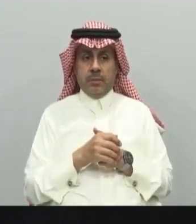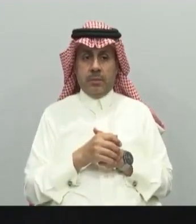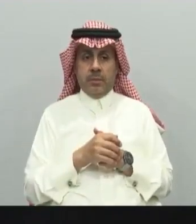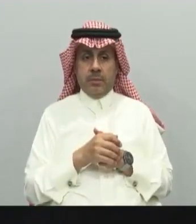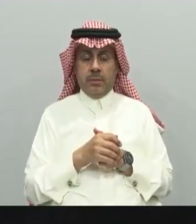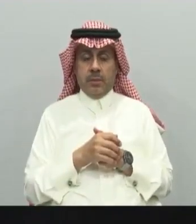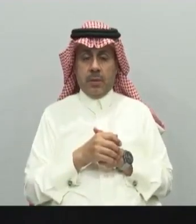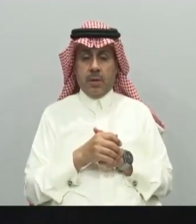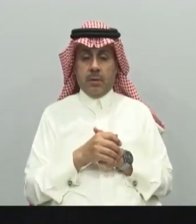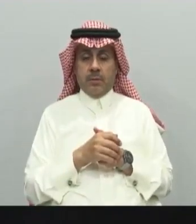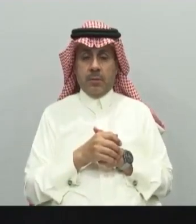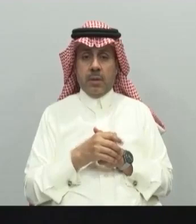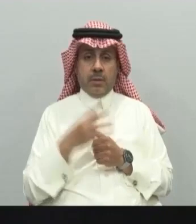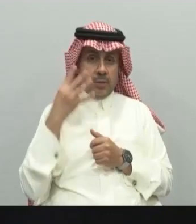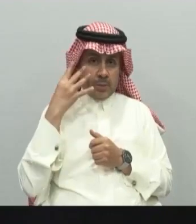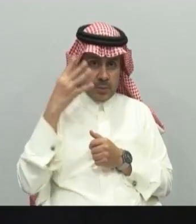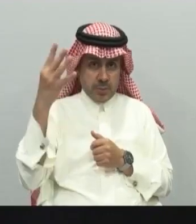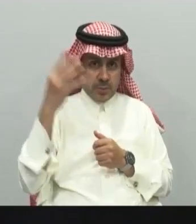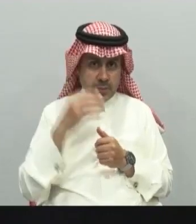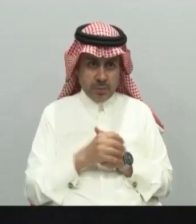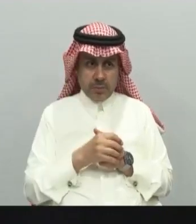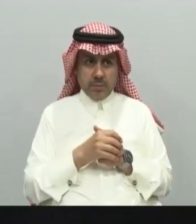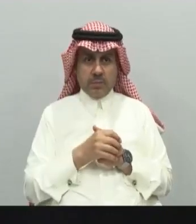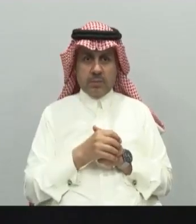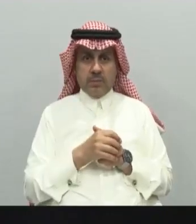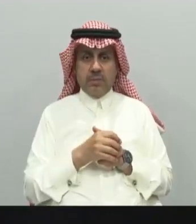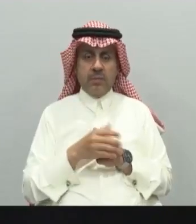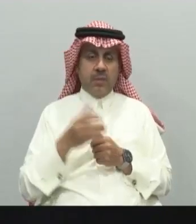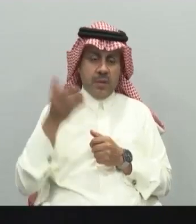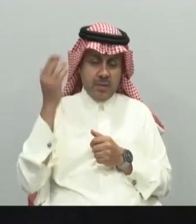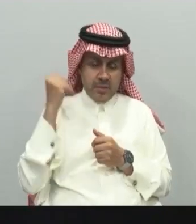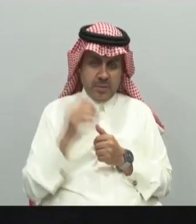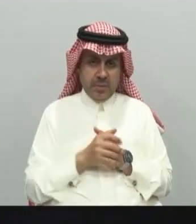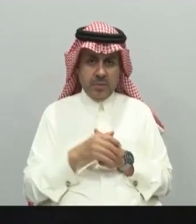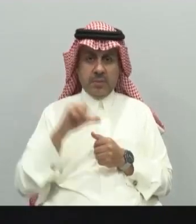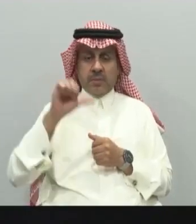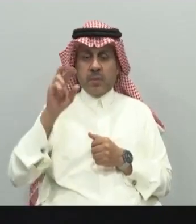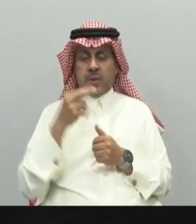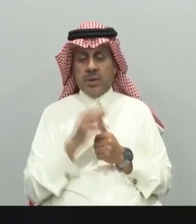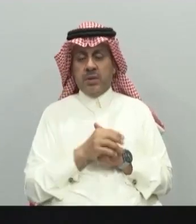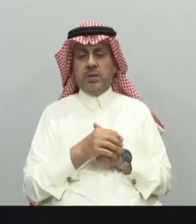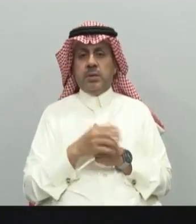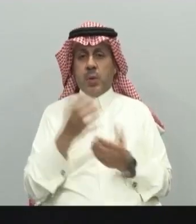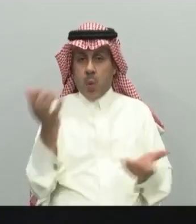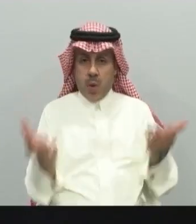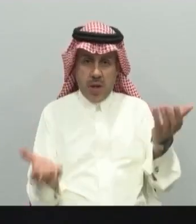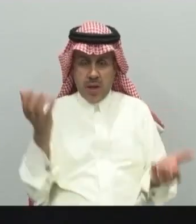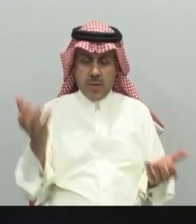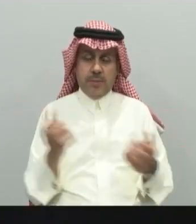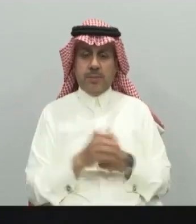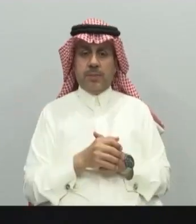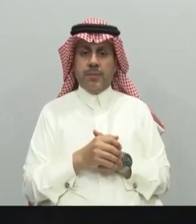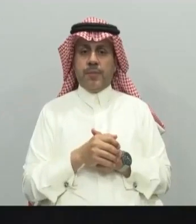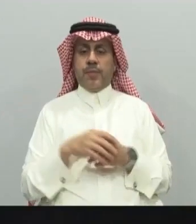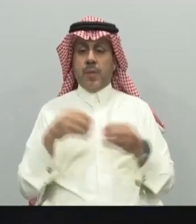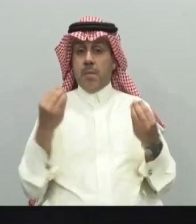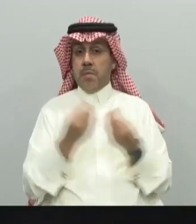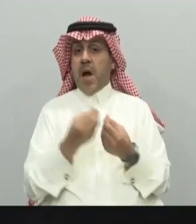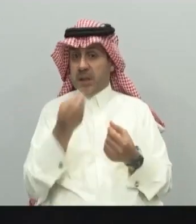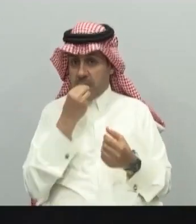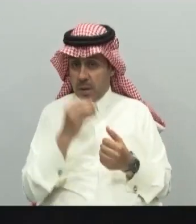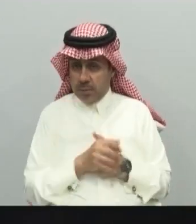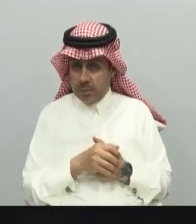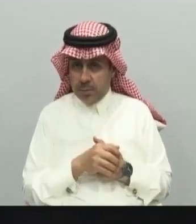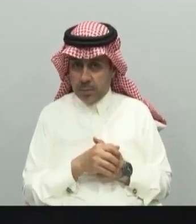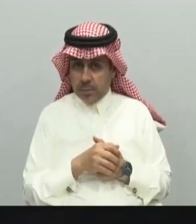الثمانيه والاربعه الاخرى ما كان فيها وزن او كيل مع مع الطعم او